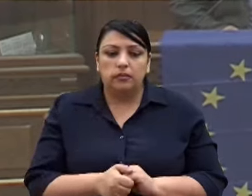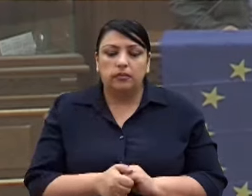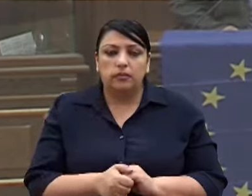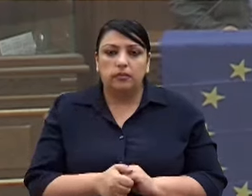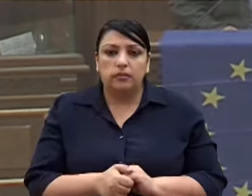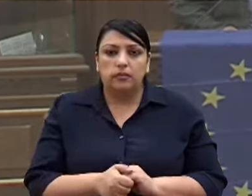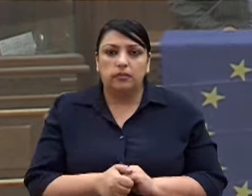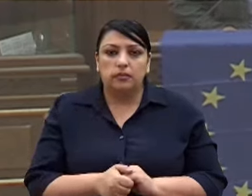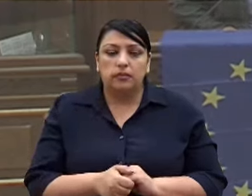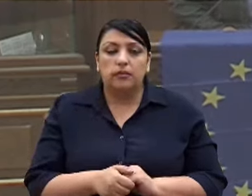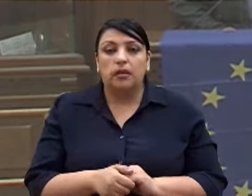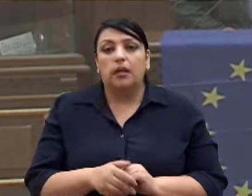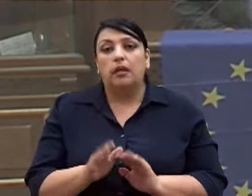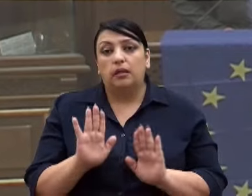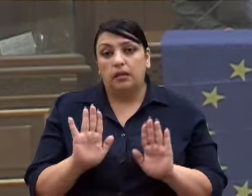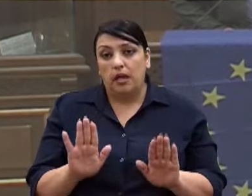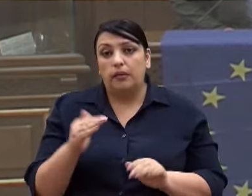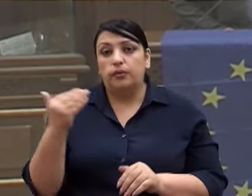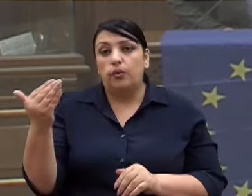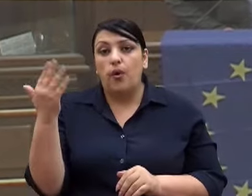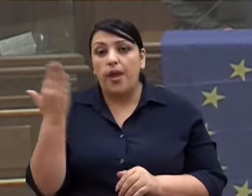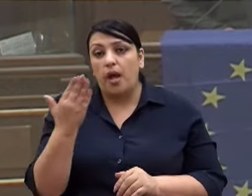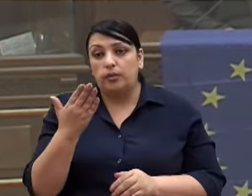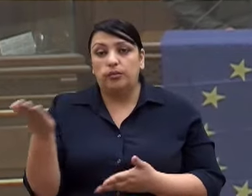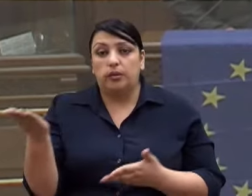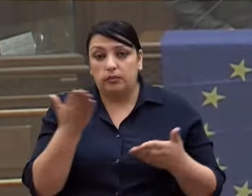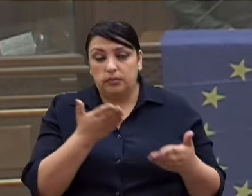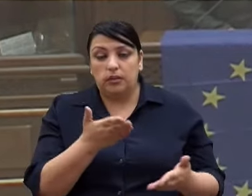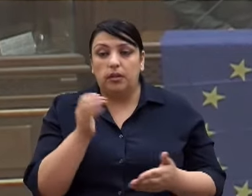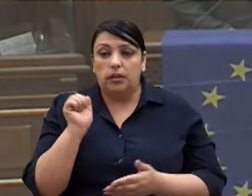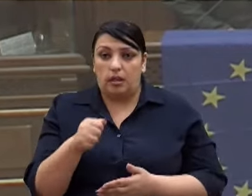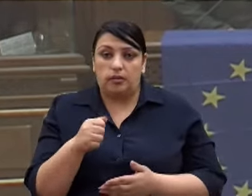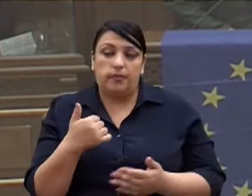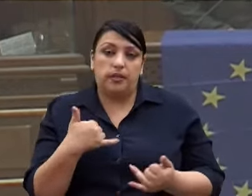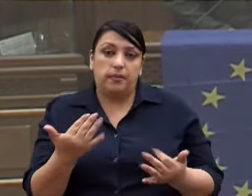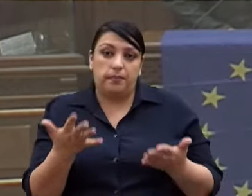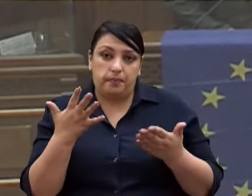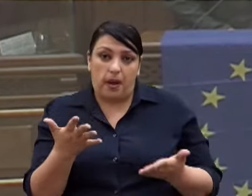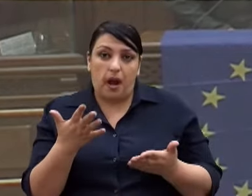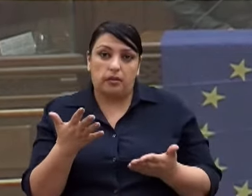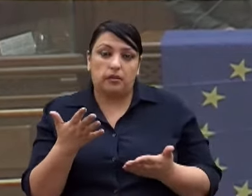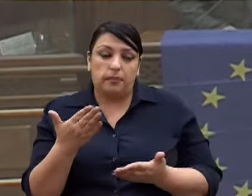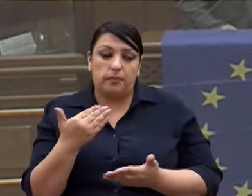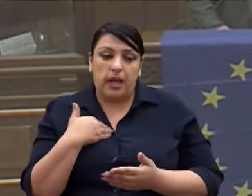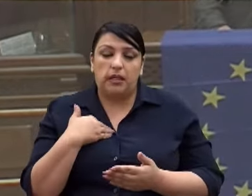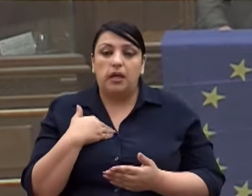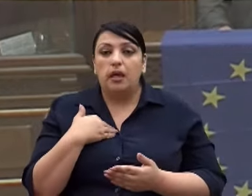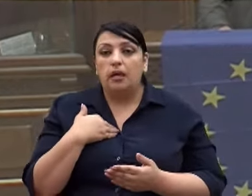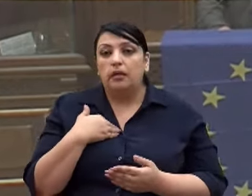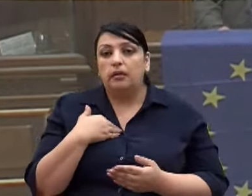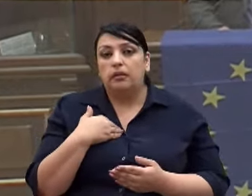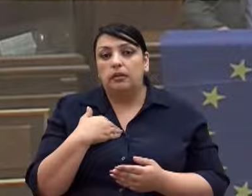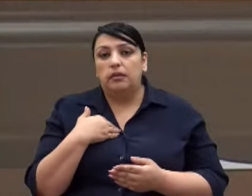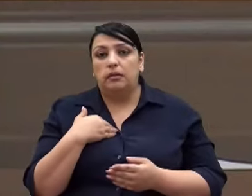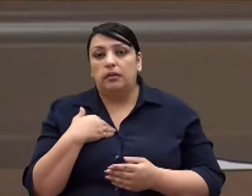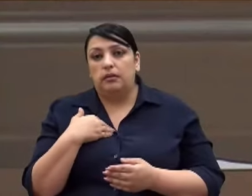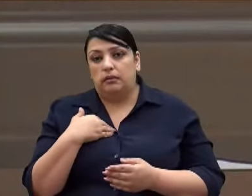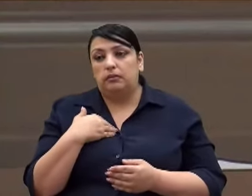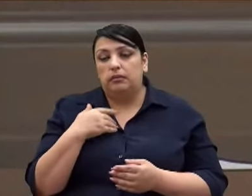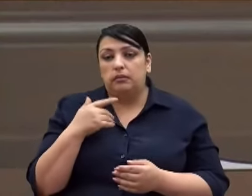դուք դա ձեր ելույթի մեջ կասեք, բայց պարզ տրամաբանությունը հուշում է, Մեսա Կմյանը, պարզ տրամաբանությունը